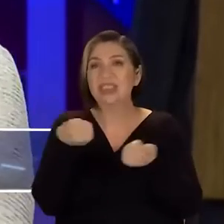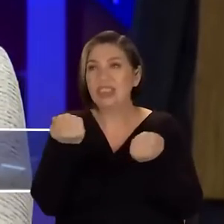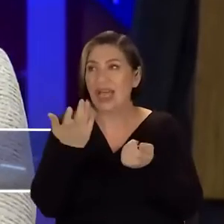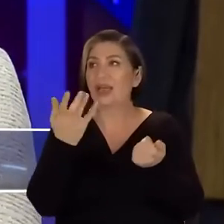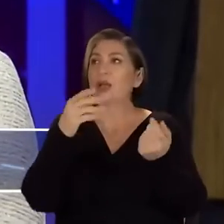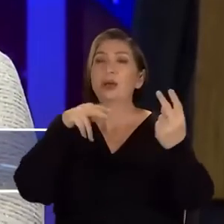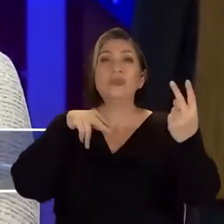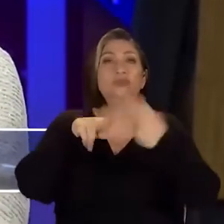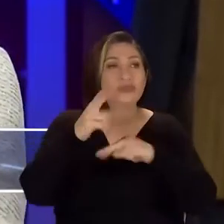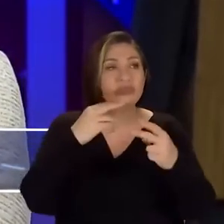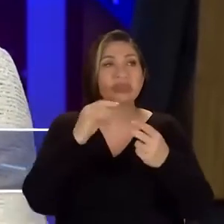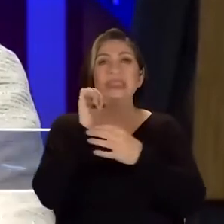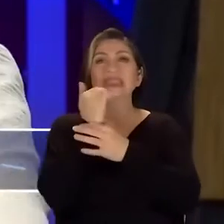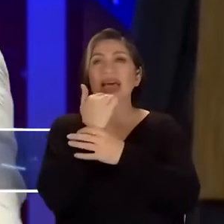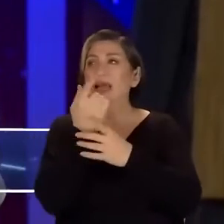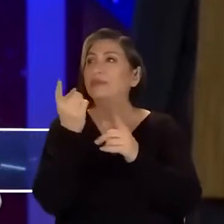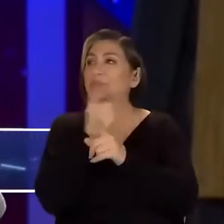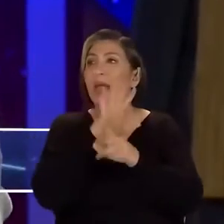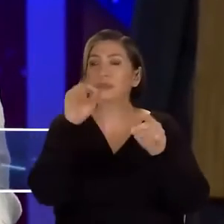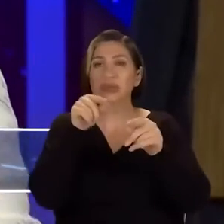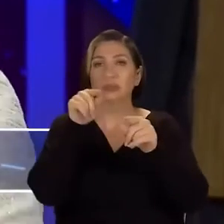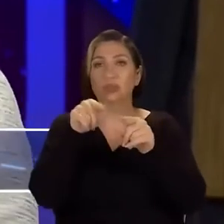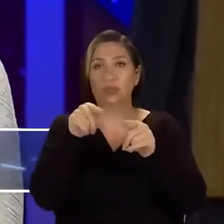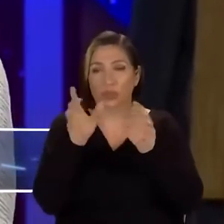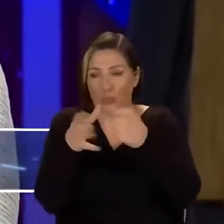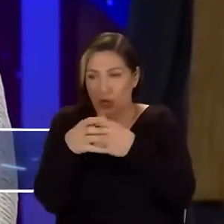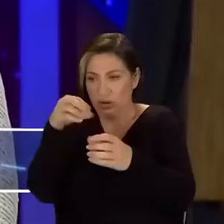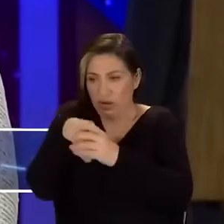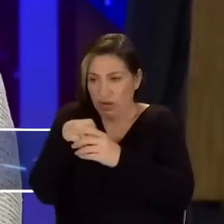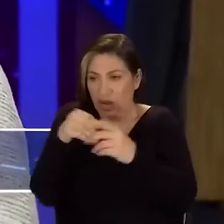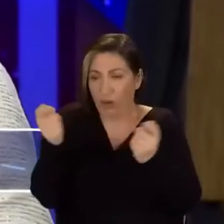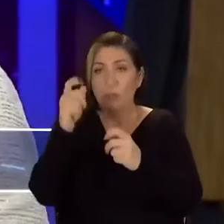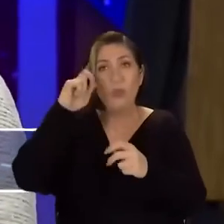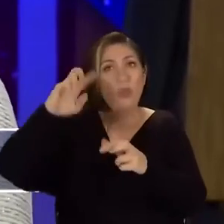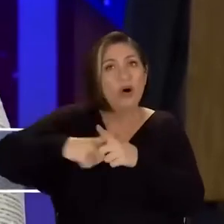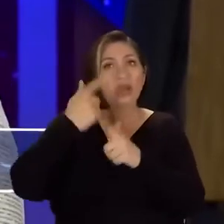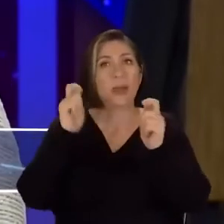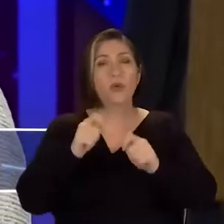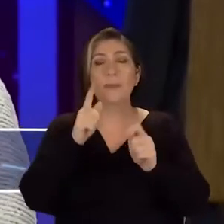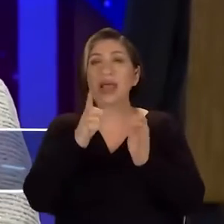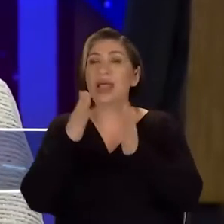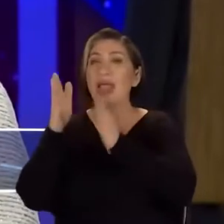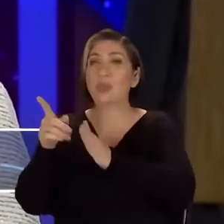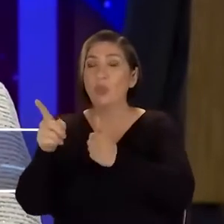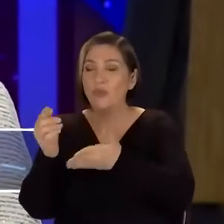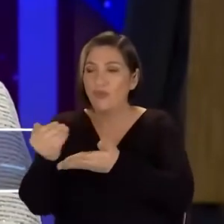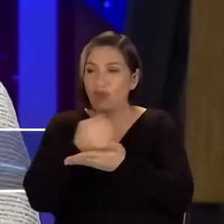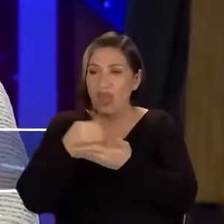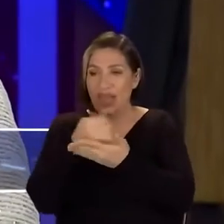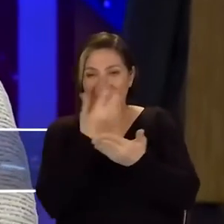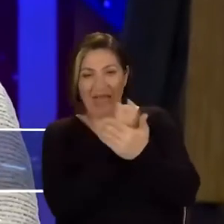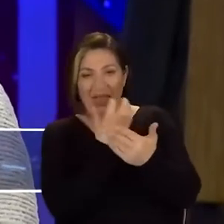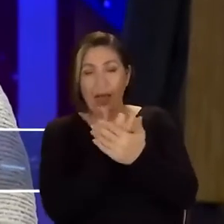lojistik, tedarik zinciri, işte sanat eserleri, her şey blockchain üzerinden yönetilsin diye projeler yapılıyor. Bir yandan da bu veri